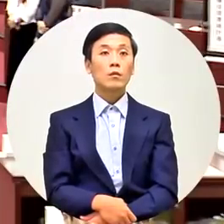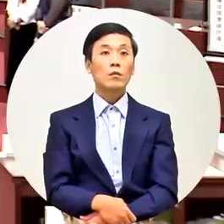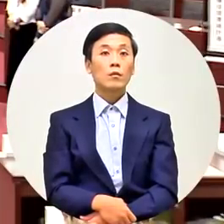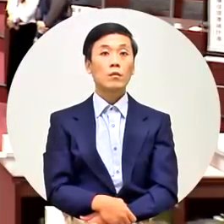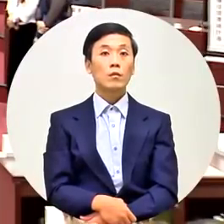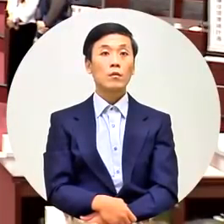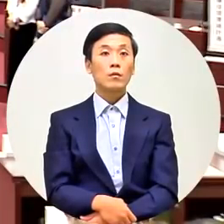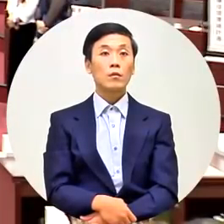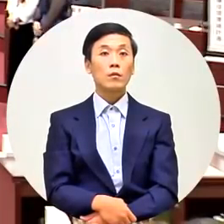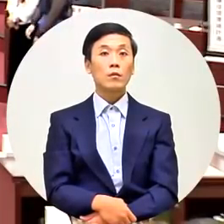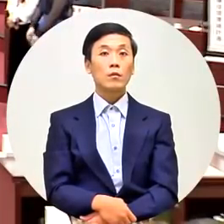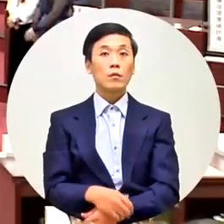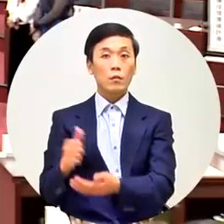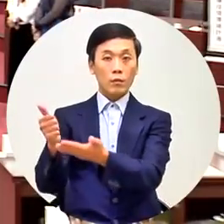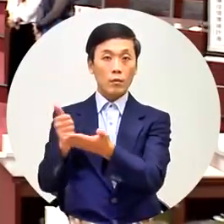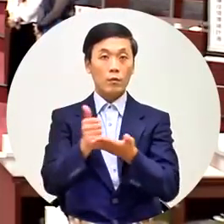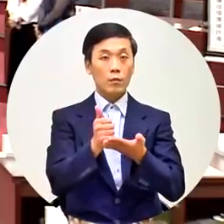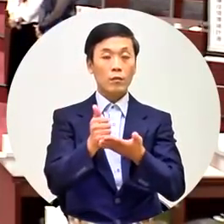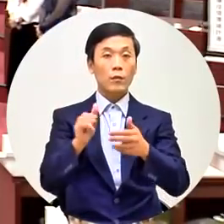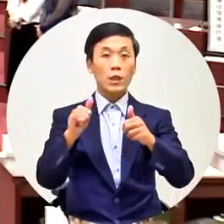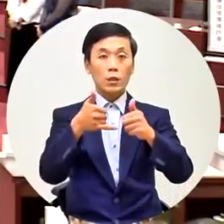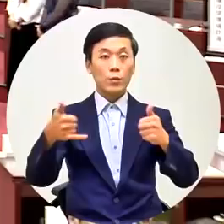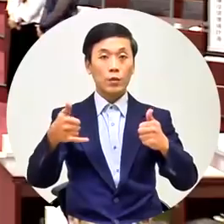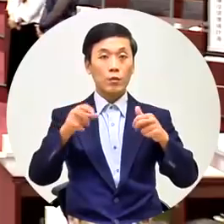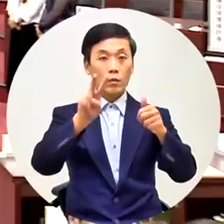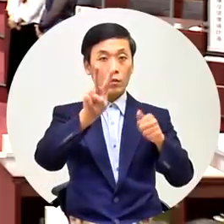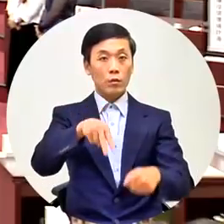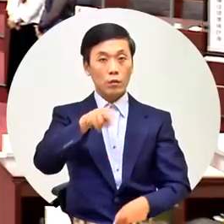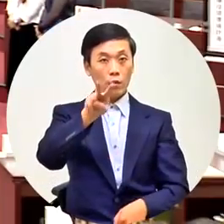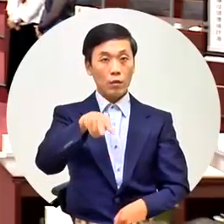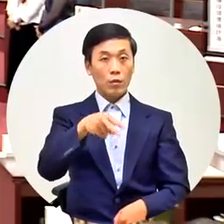请刘德林议员领取选票。